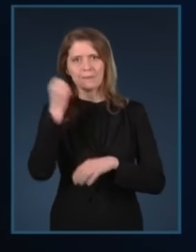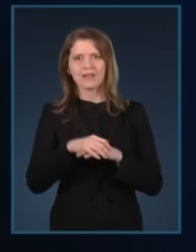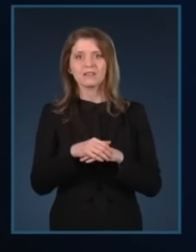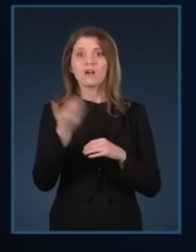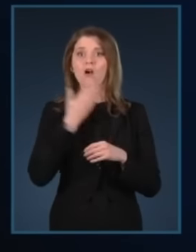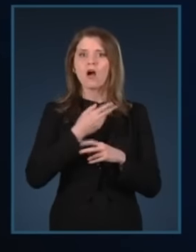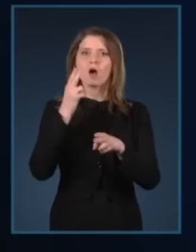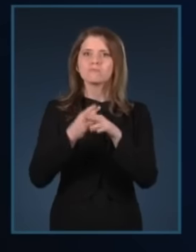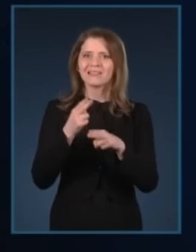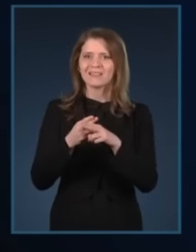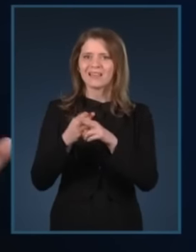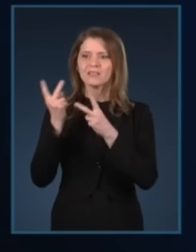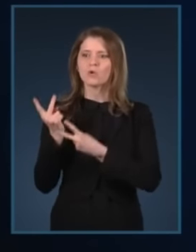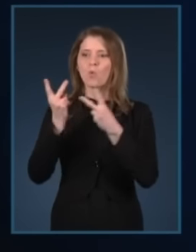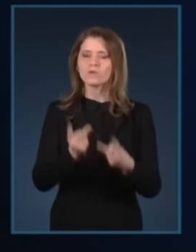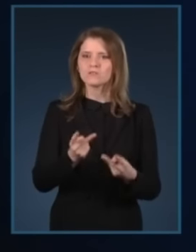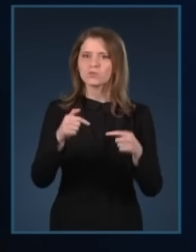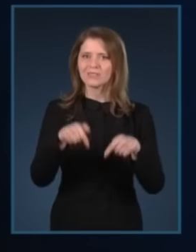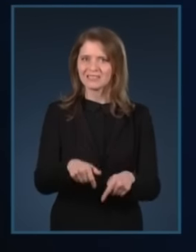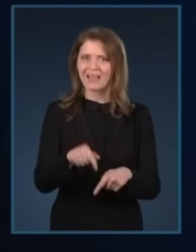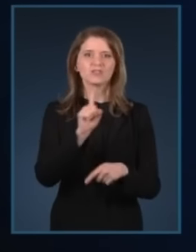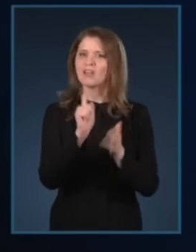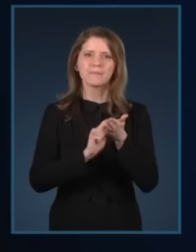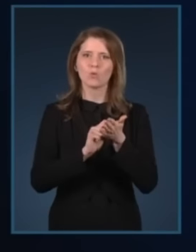beteget hozzuk ide, és nem a gyógyszert küldjük oda,